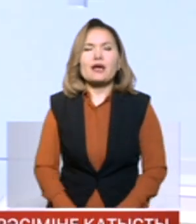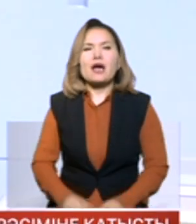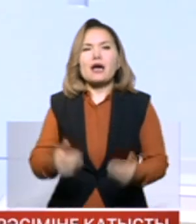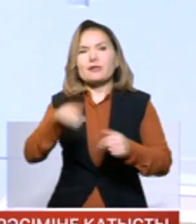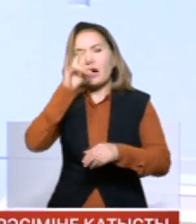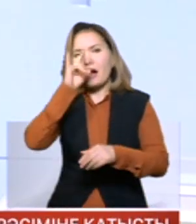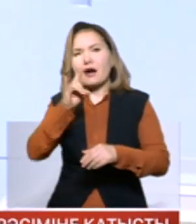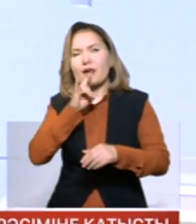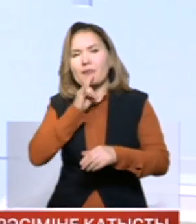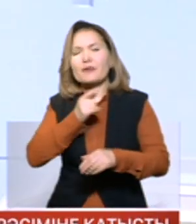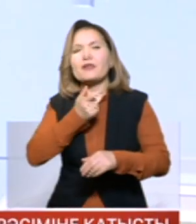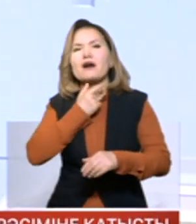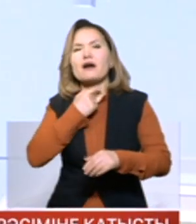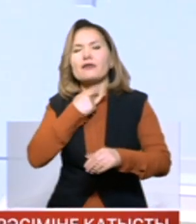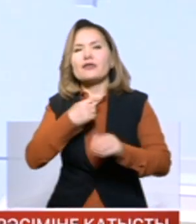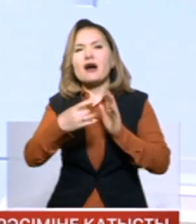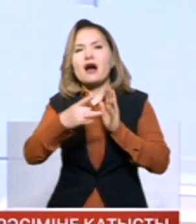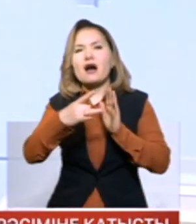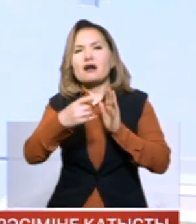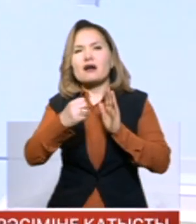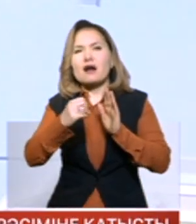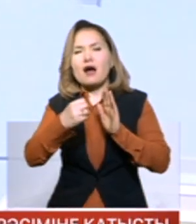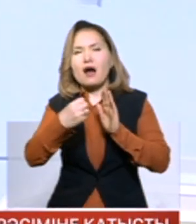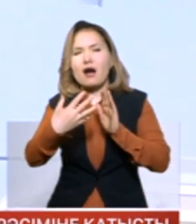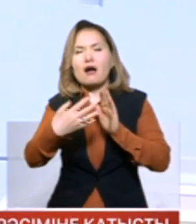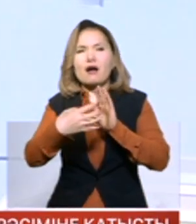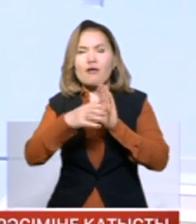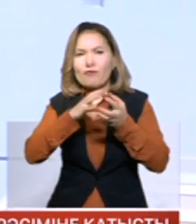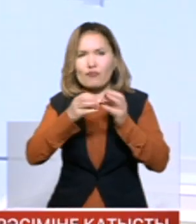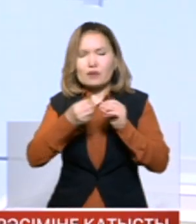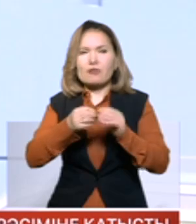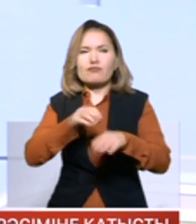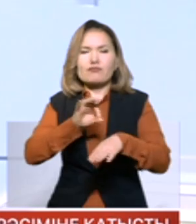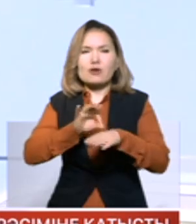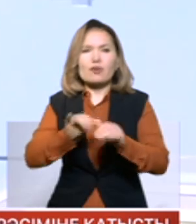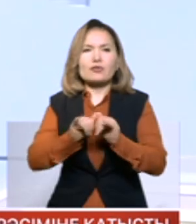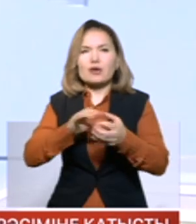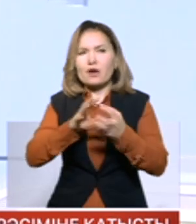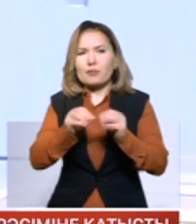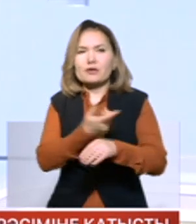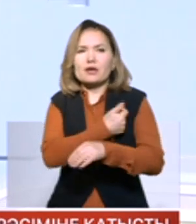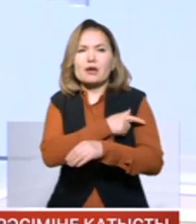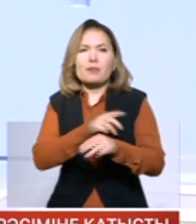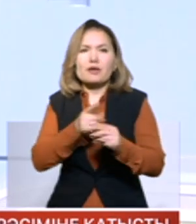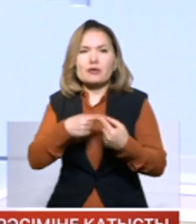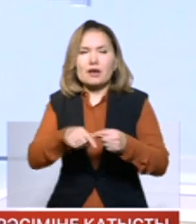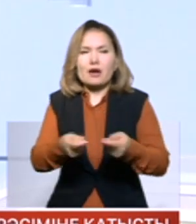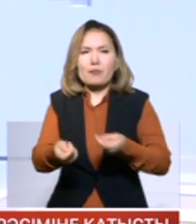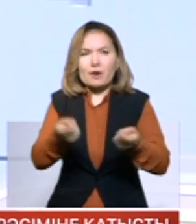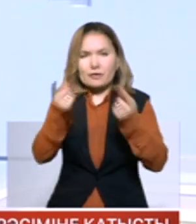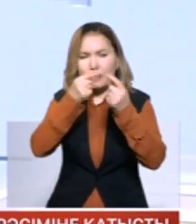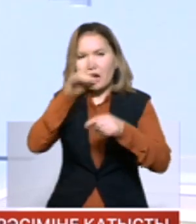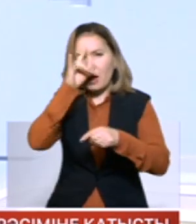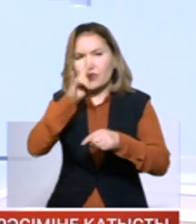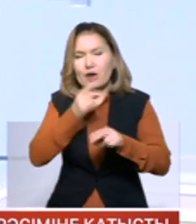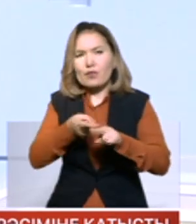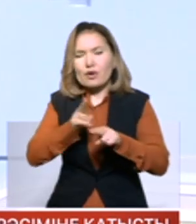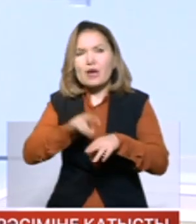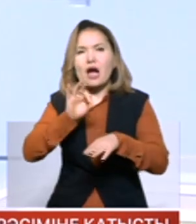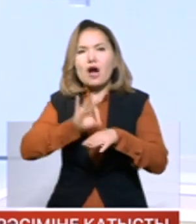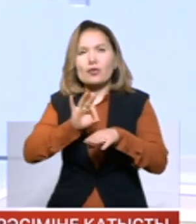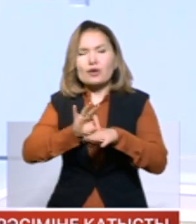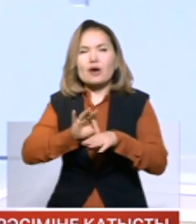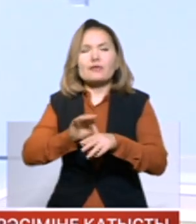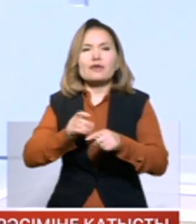Елімізде жатыр мойны обыры қатерлі ісігі ауру көбейіп барады. Дүниежүзілік денсаулық сақтау ұйымының дерегінше, Қазақстан осы